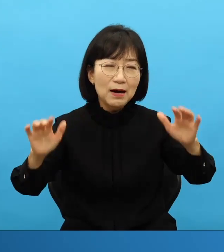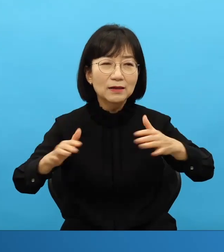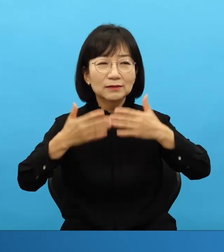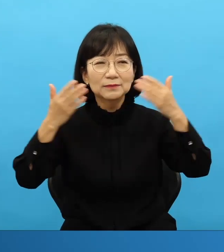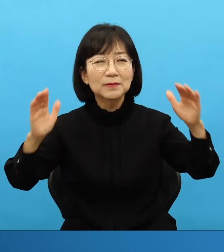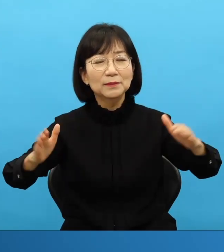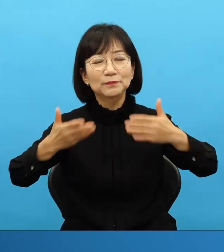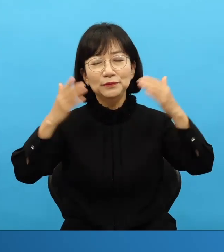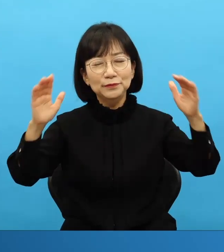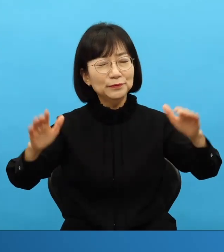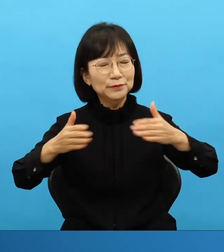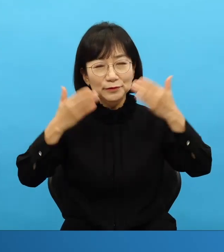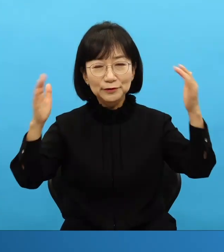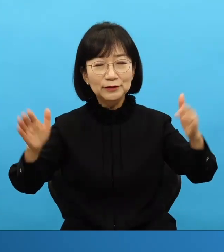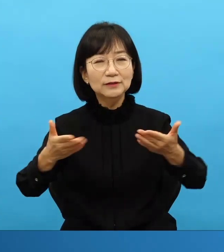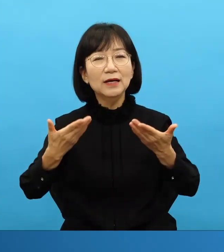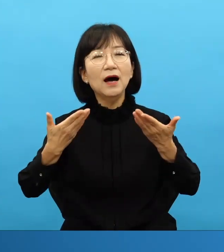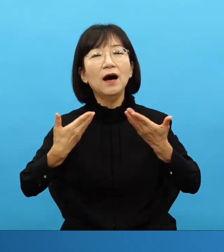마음의